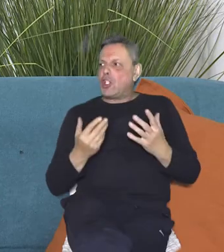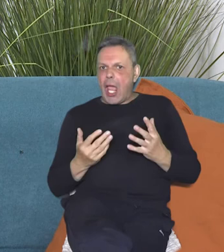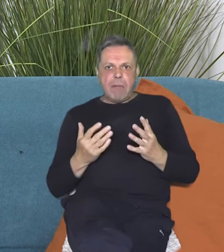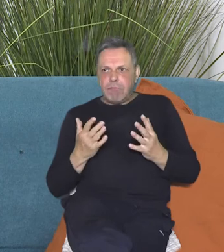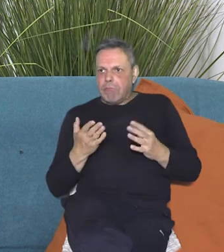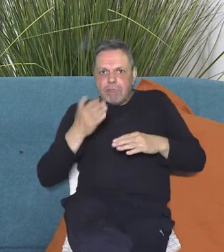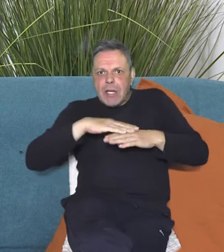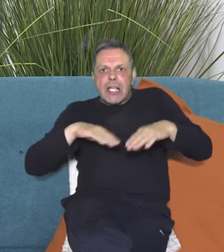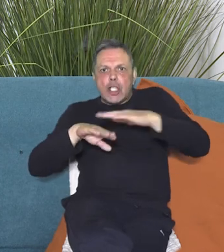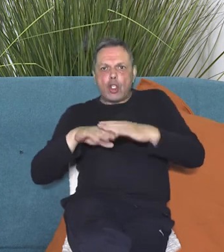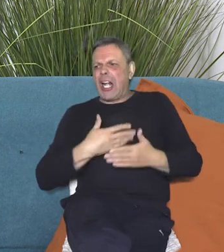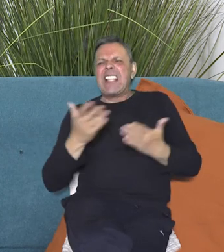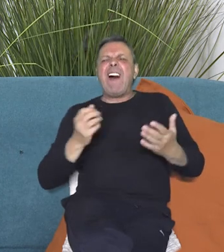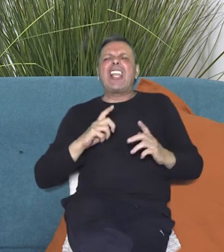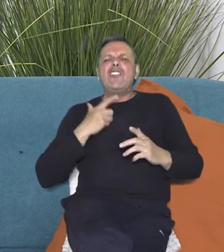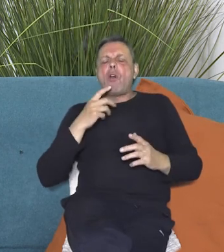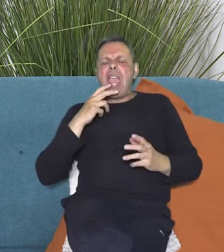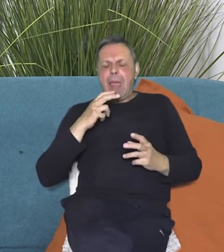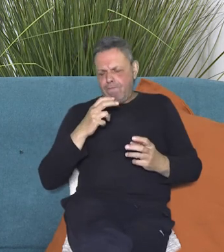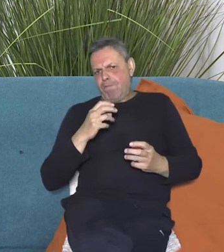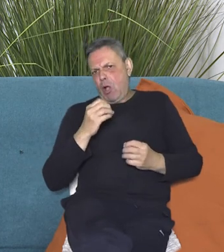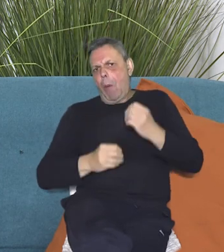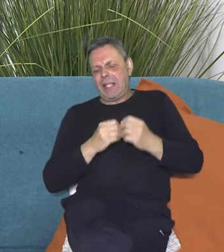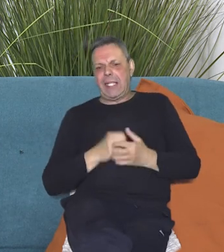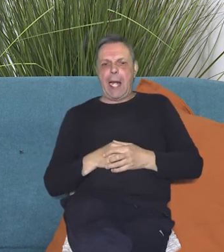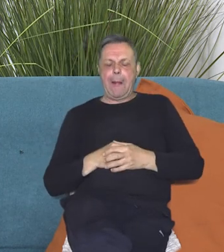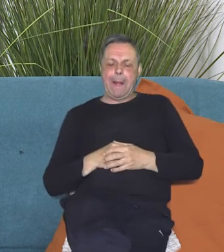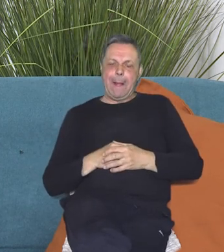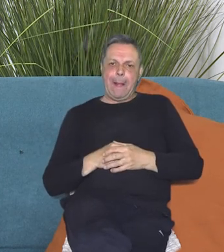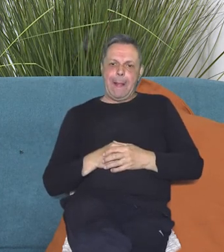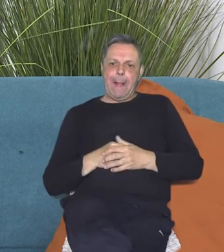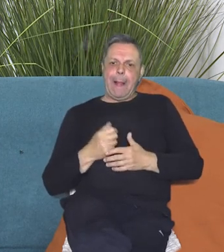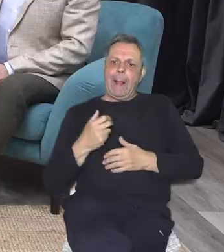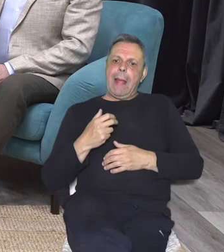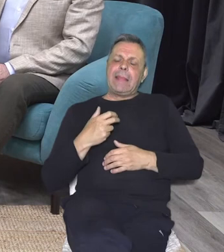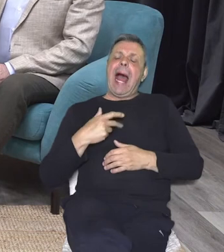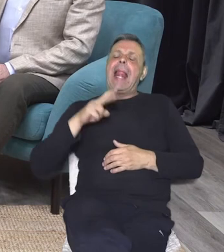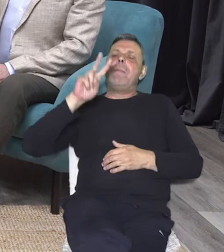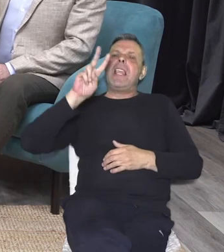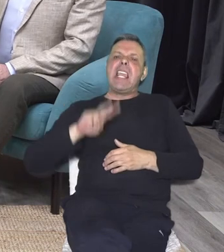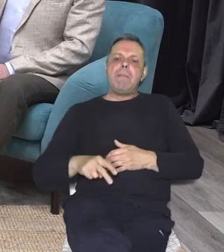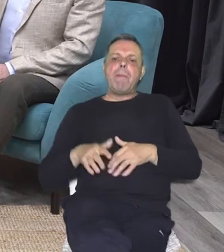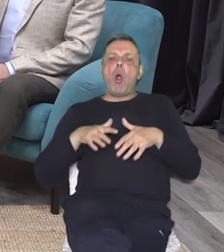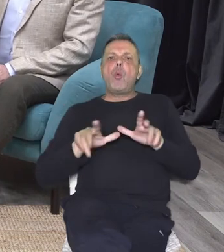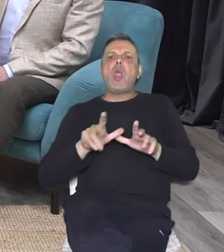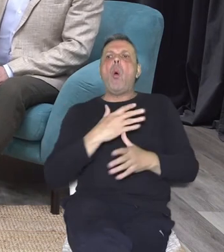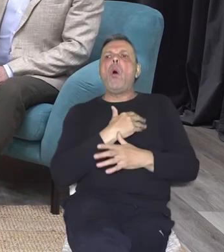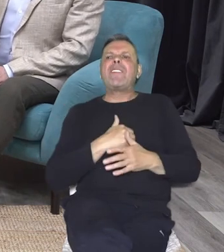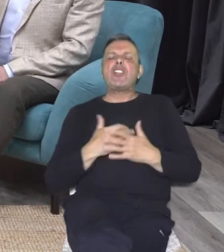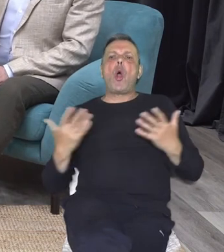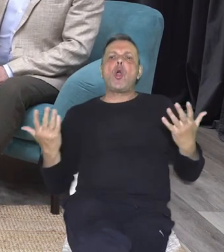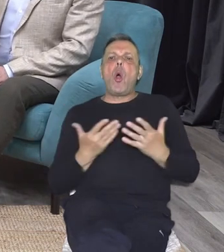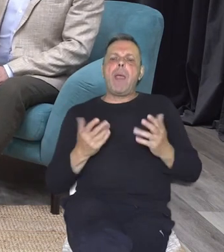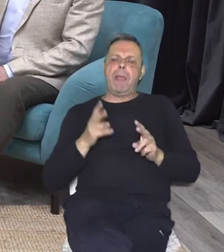priče složene. Svaki život je kompliciran. Samo još dva kratka pitanja može za kraj. Imamo li mi uopće ljude